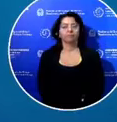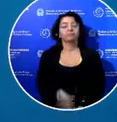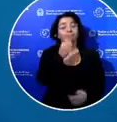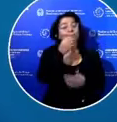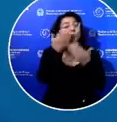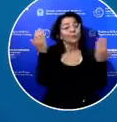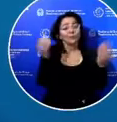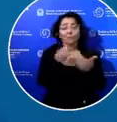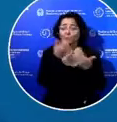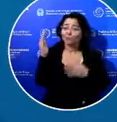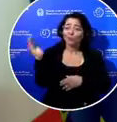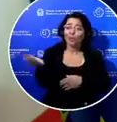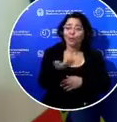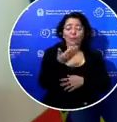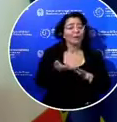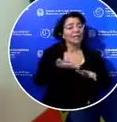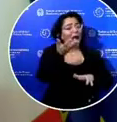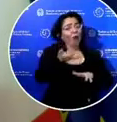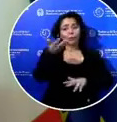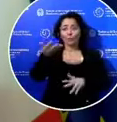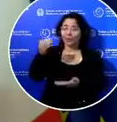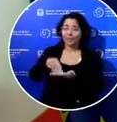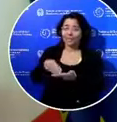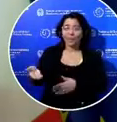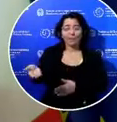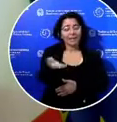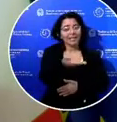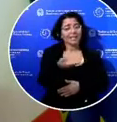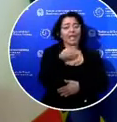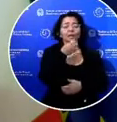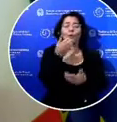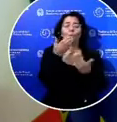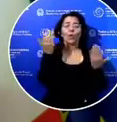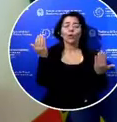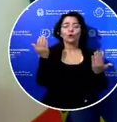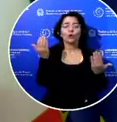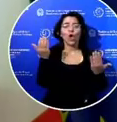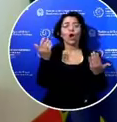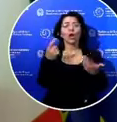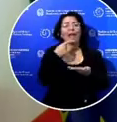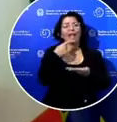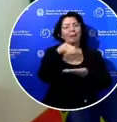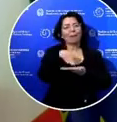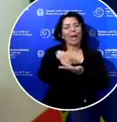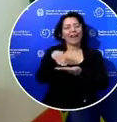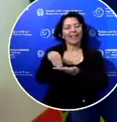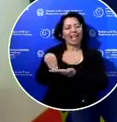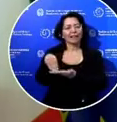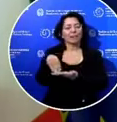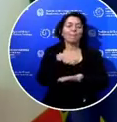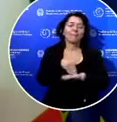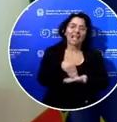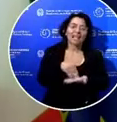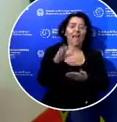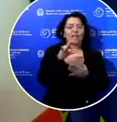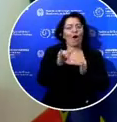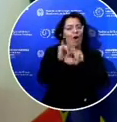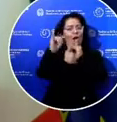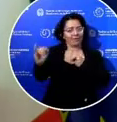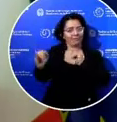Buongiorno, buongiorno a tutte le autorità presenti e buongiorno ai partecipanti sia in presenza che